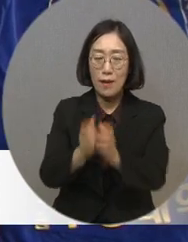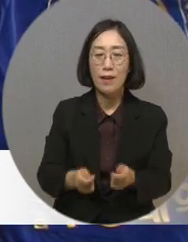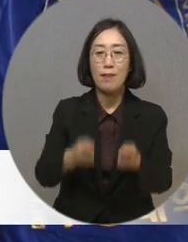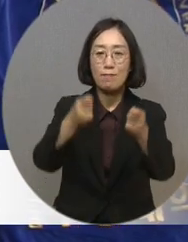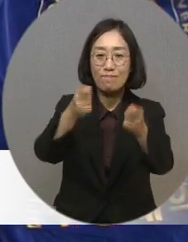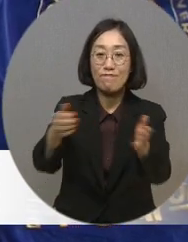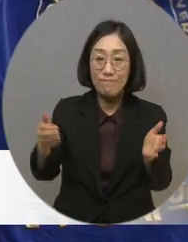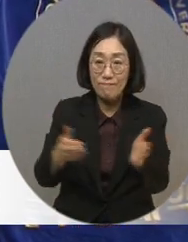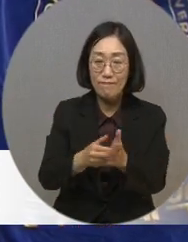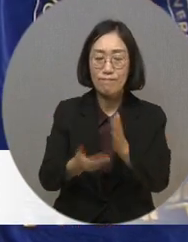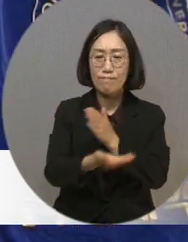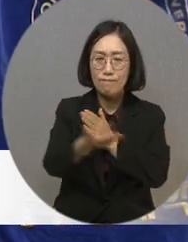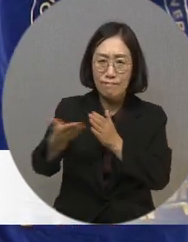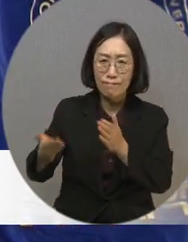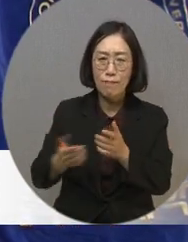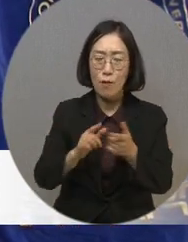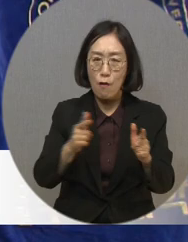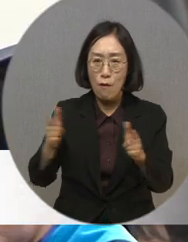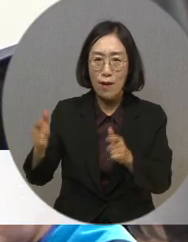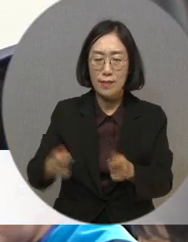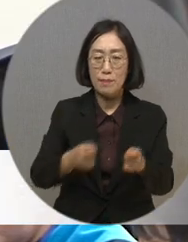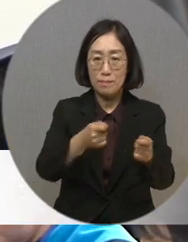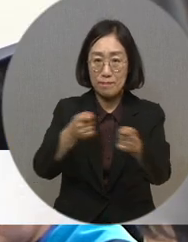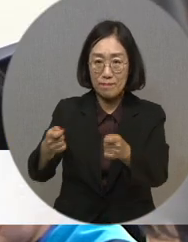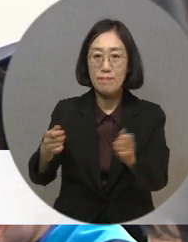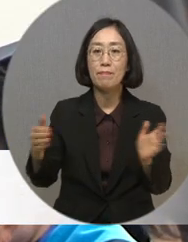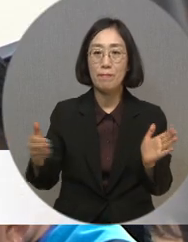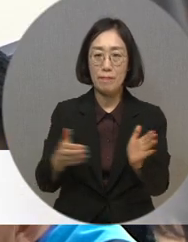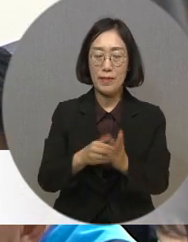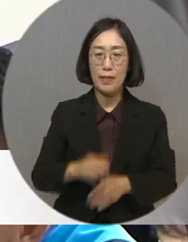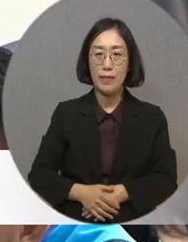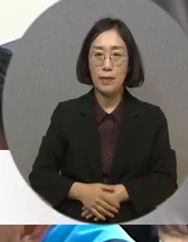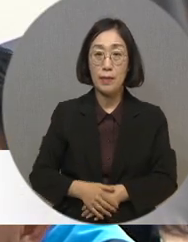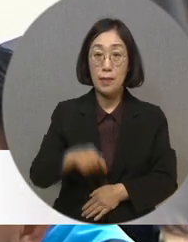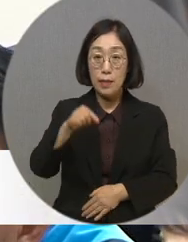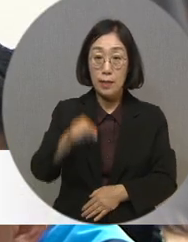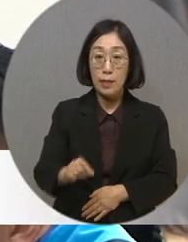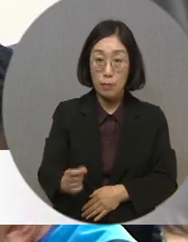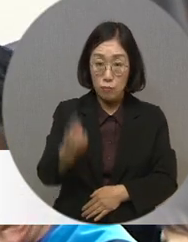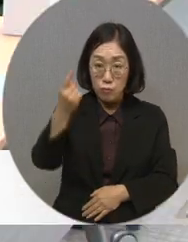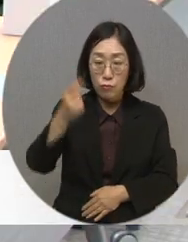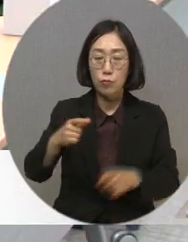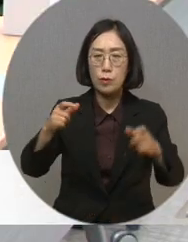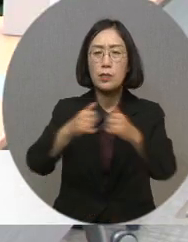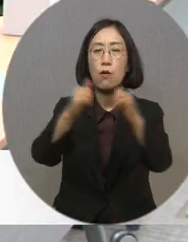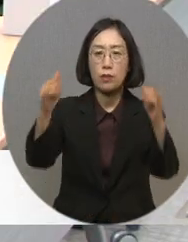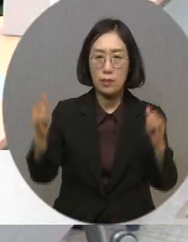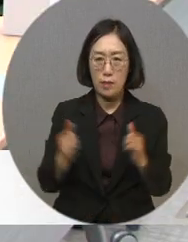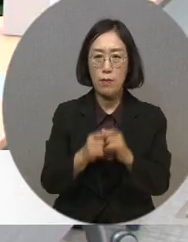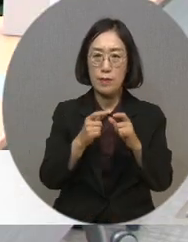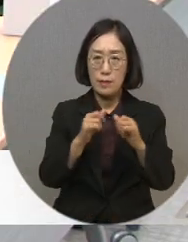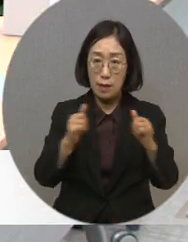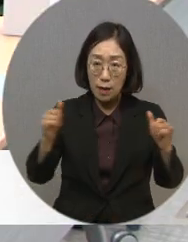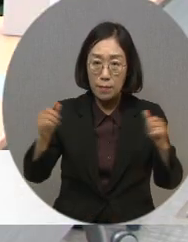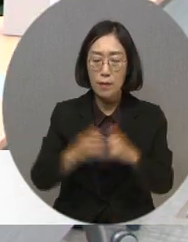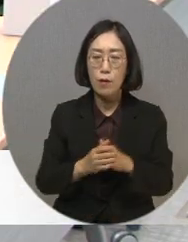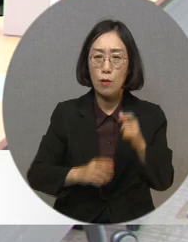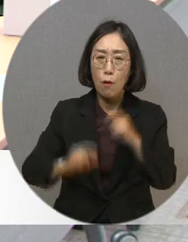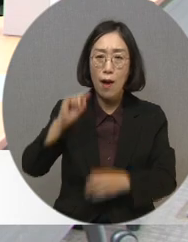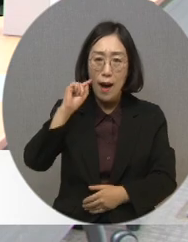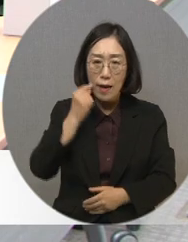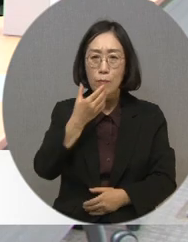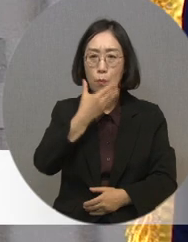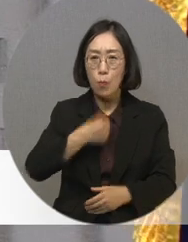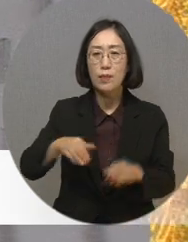전달되는 등 다양한 상들이 전달되었습니다. 이를 통하여 지역사회의 시민들이 한층 더 아름다운